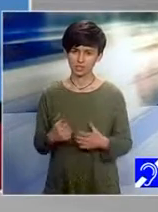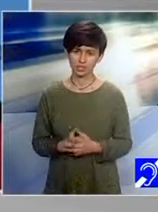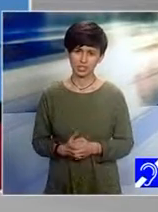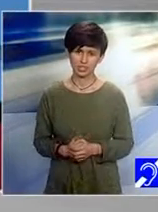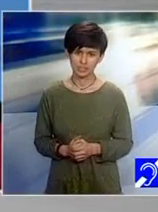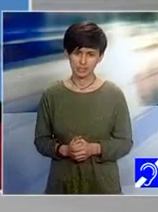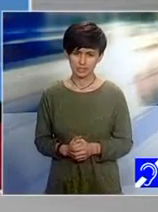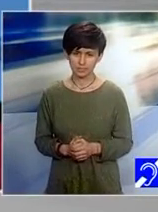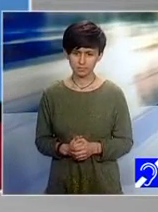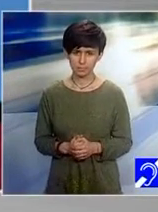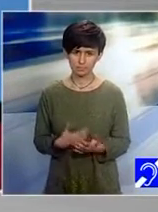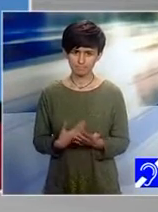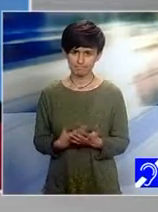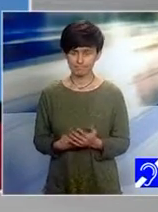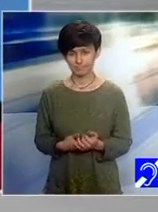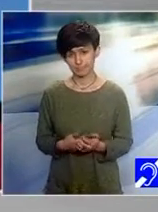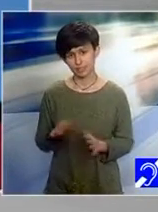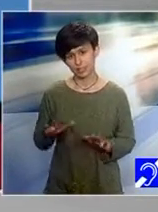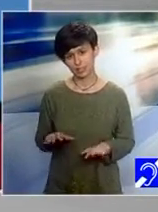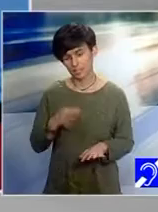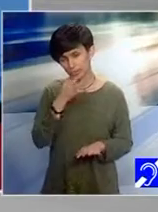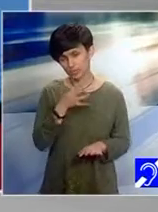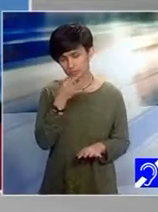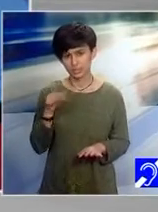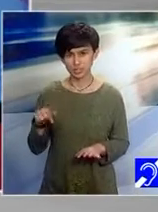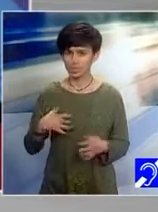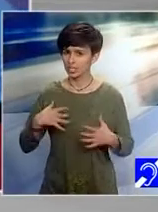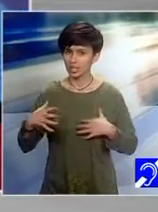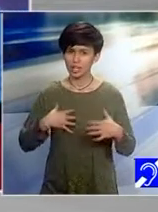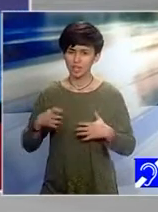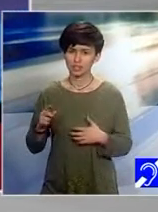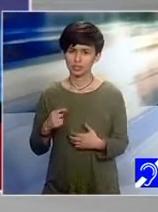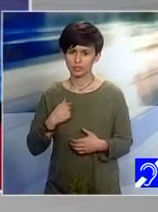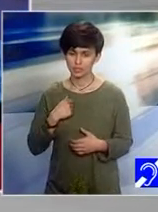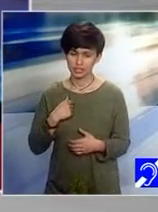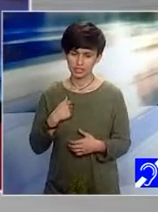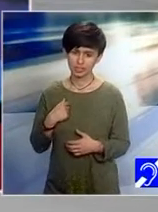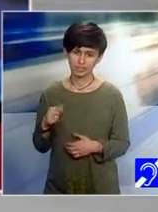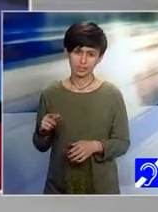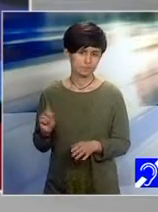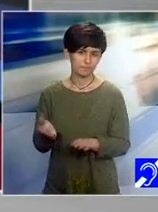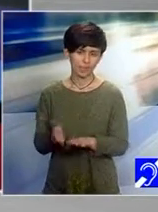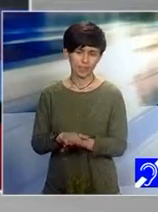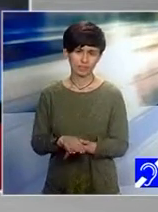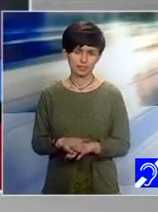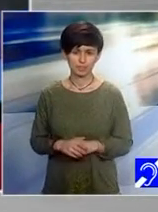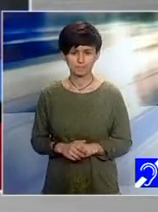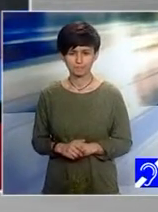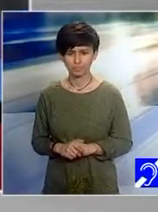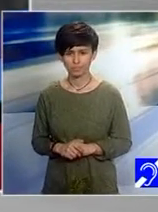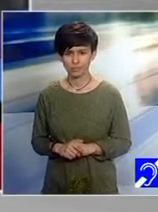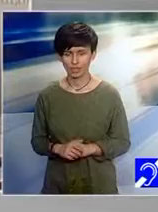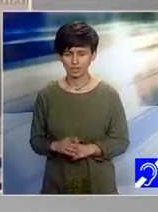și tu, Karen, actorul din tine nu va pieri niciodată. Nu, de obicei actorii și chiar dacă nu mai sunt pe scenă o perioadă de